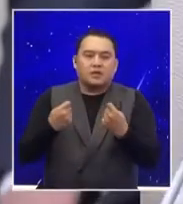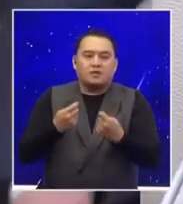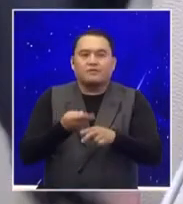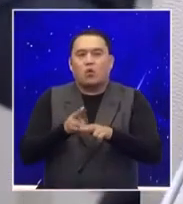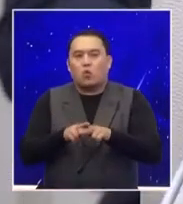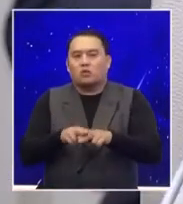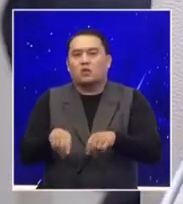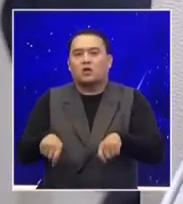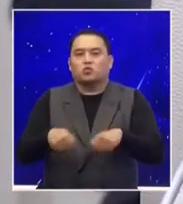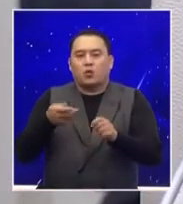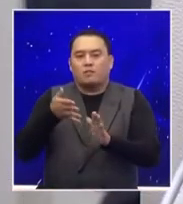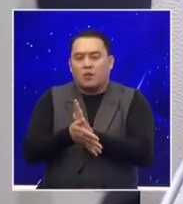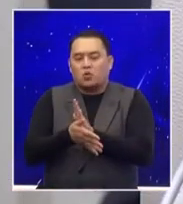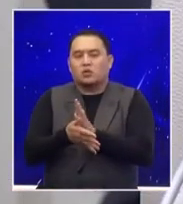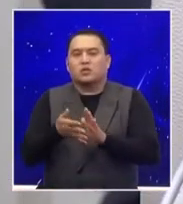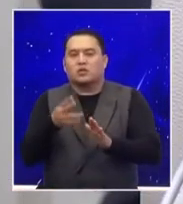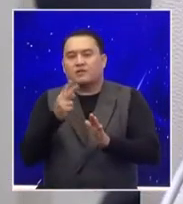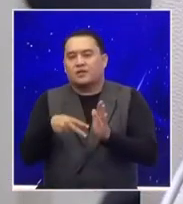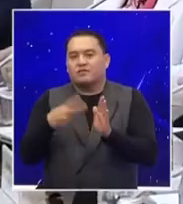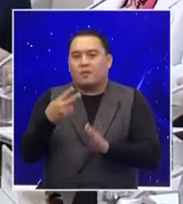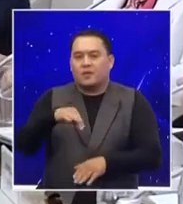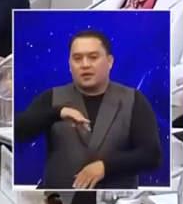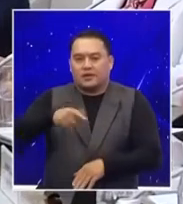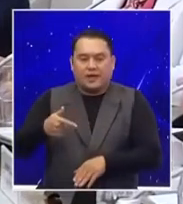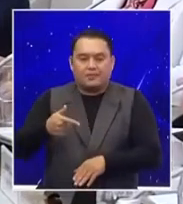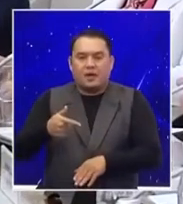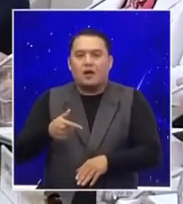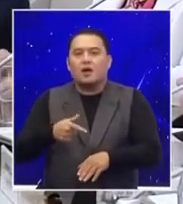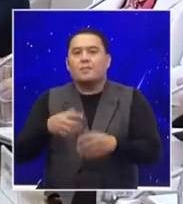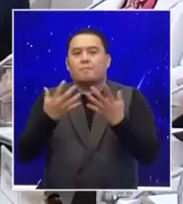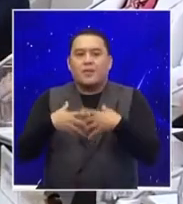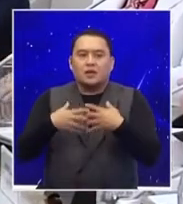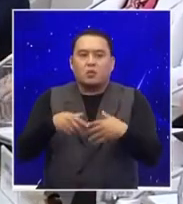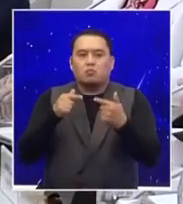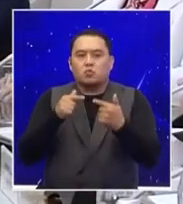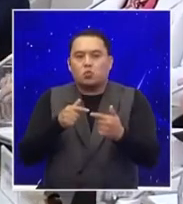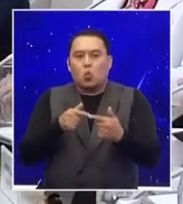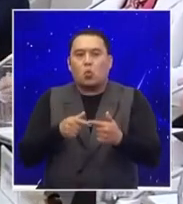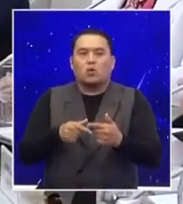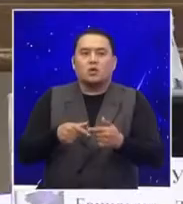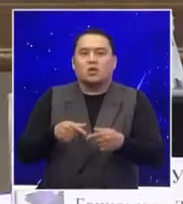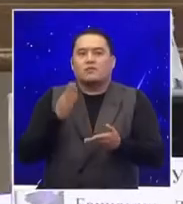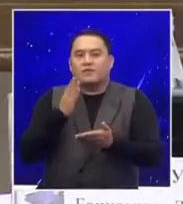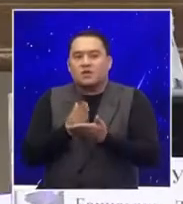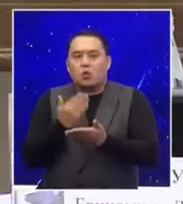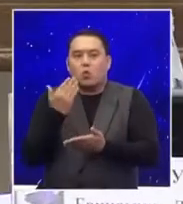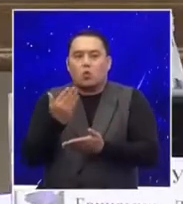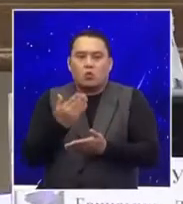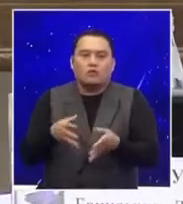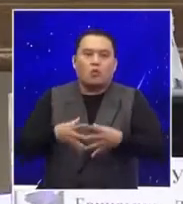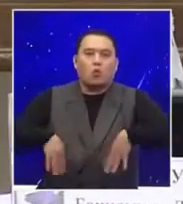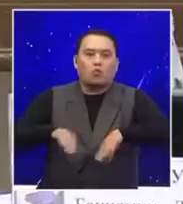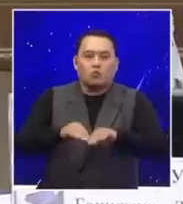необоснованные траты бюджетных средств почти на 22 миллиарда тенге. Озвучивая механизмы противодействия негативному явлению, имеющему в